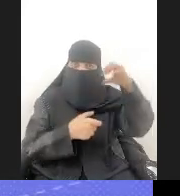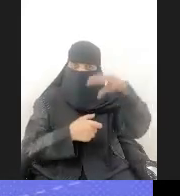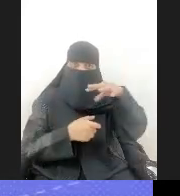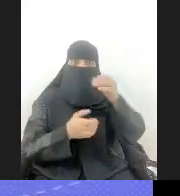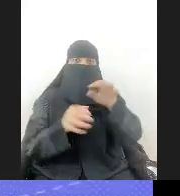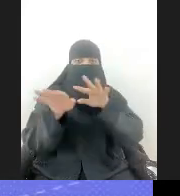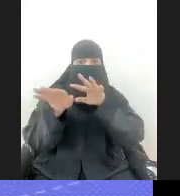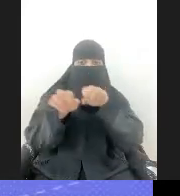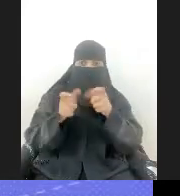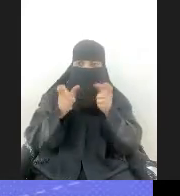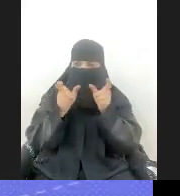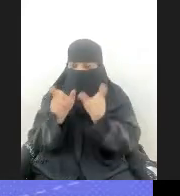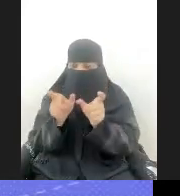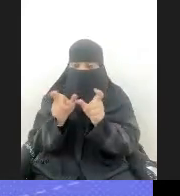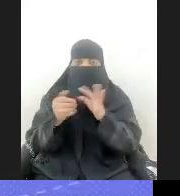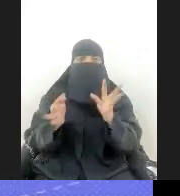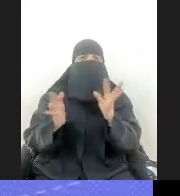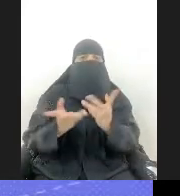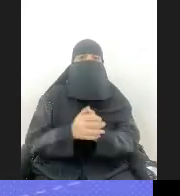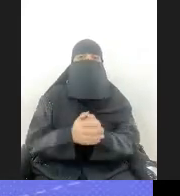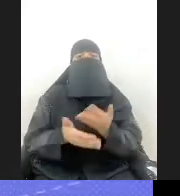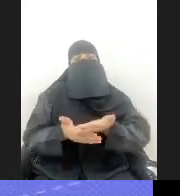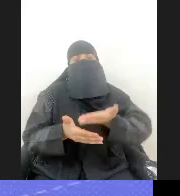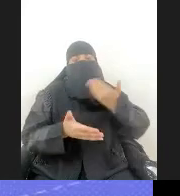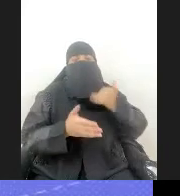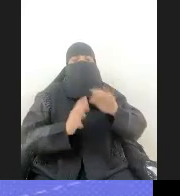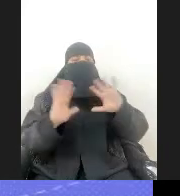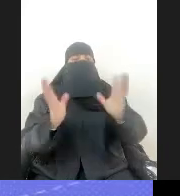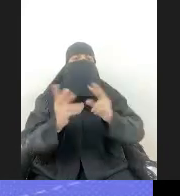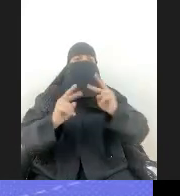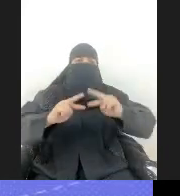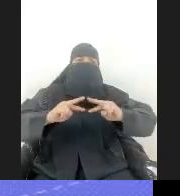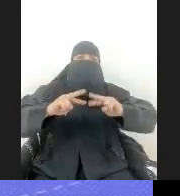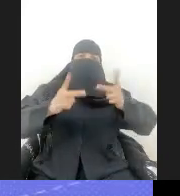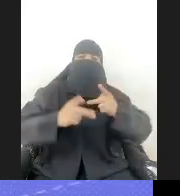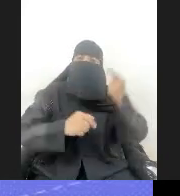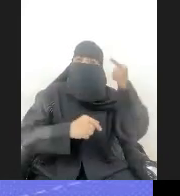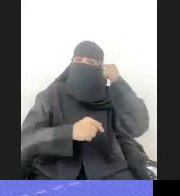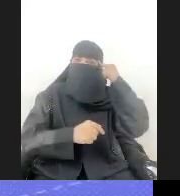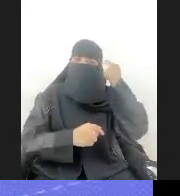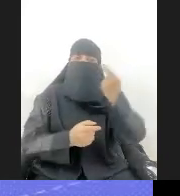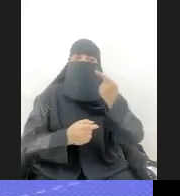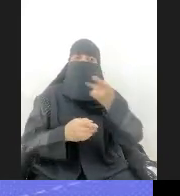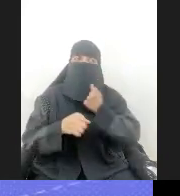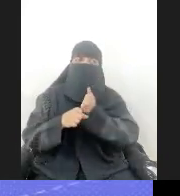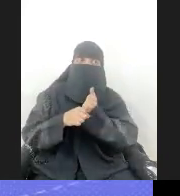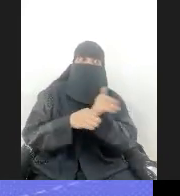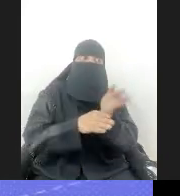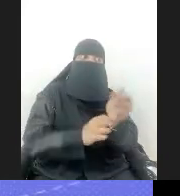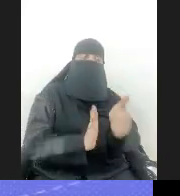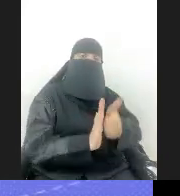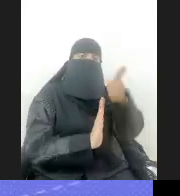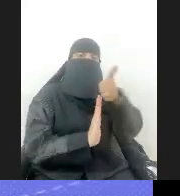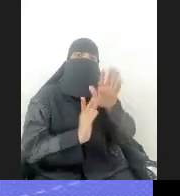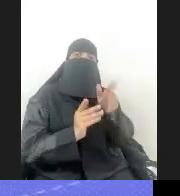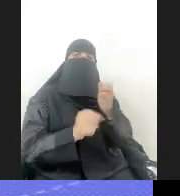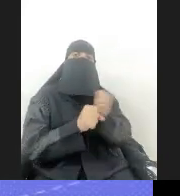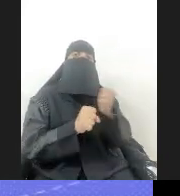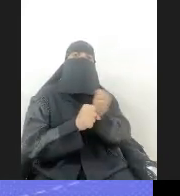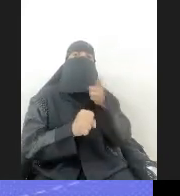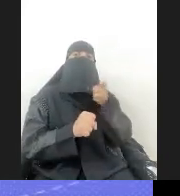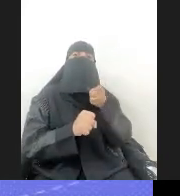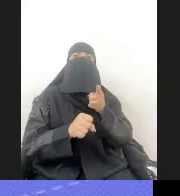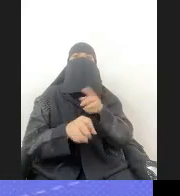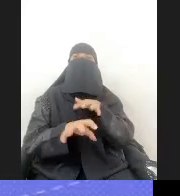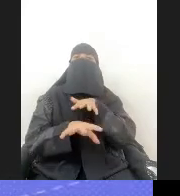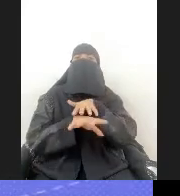الاهتمام، وكذلك قبل هذا كله تغيير القناعات أو تكوين اتجاهات إيجابية نحو استخدام مثل هذا النموذج.